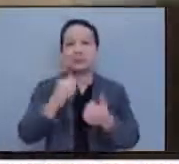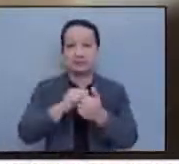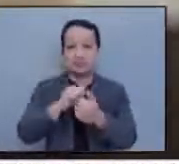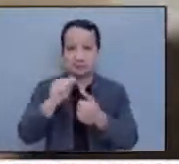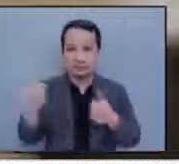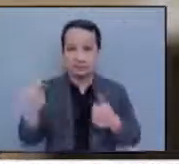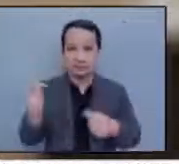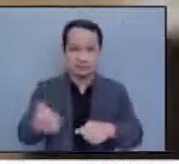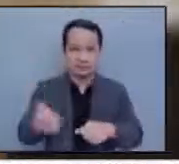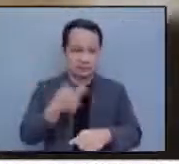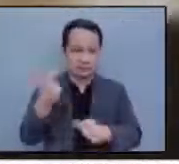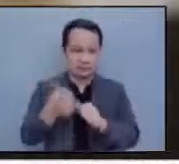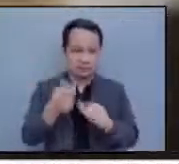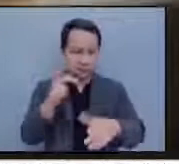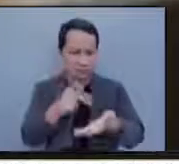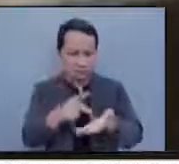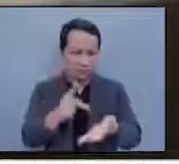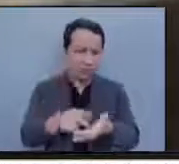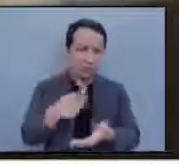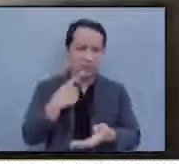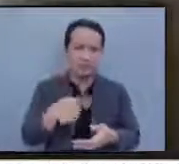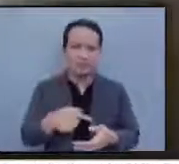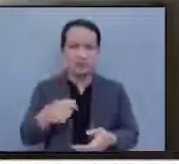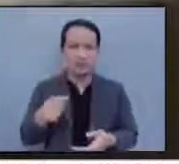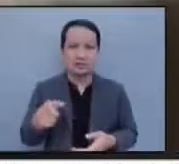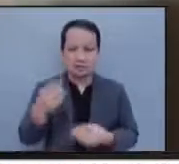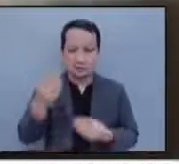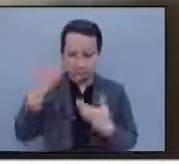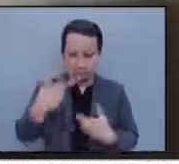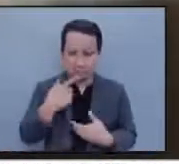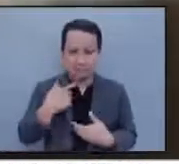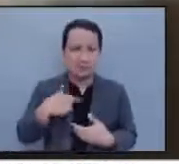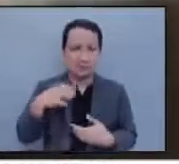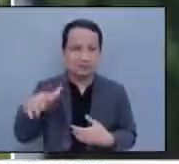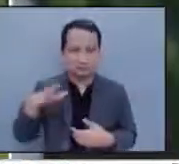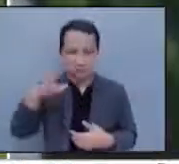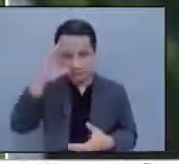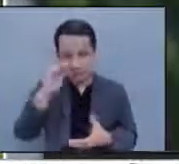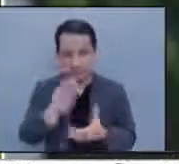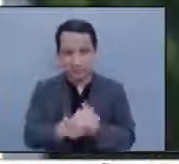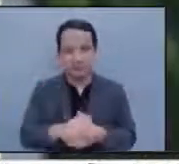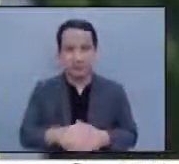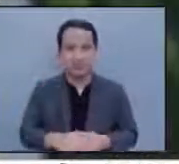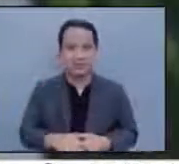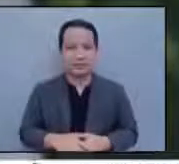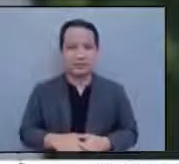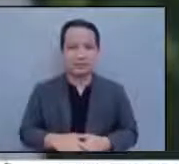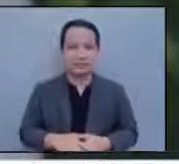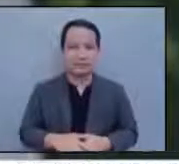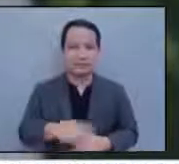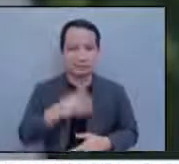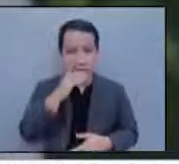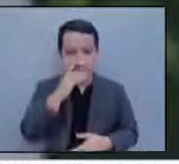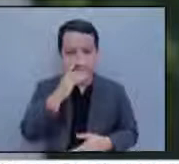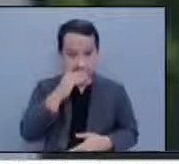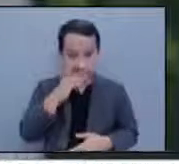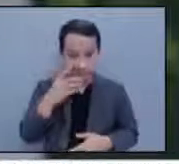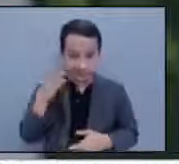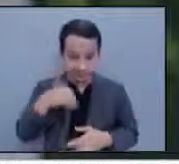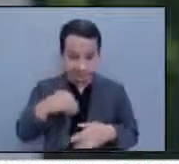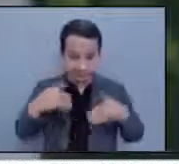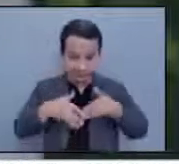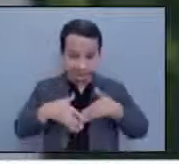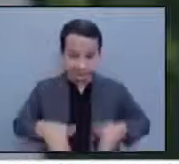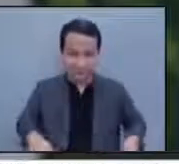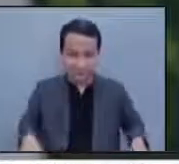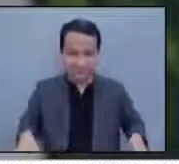nila mama. Pati ng husband niya na mag-gown daw ako. Tapos sabi